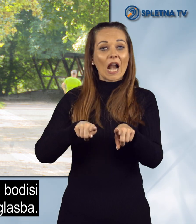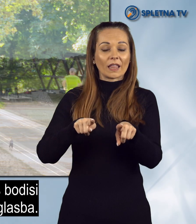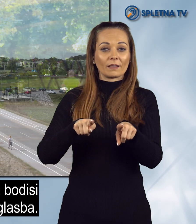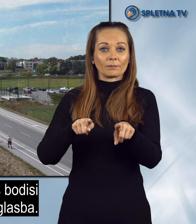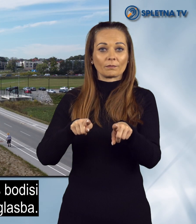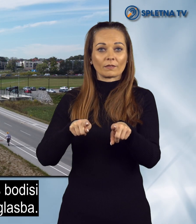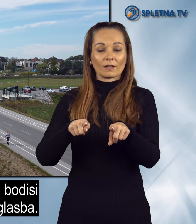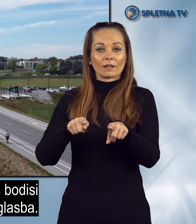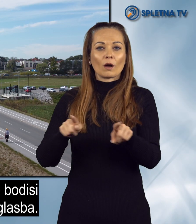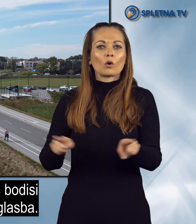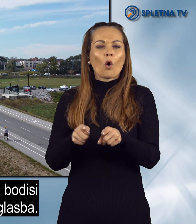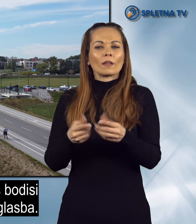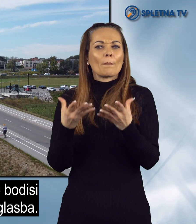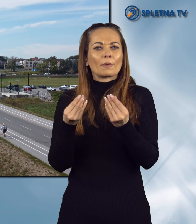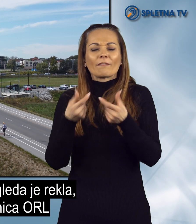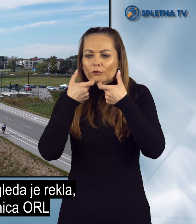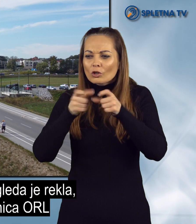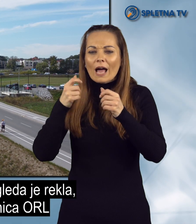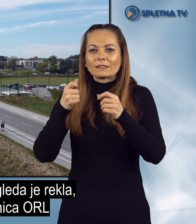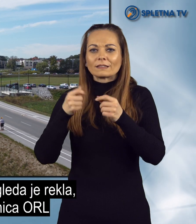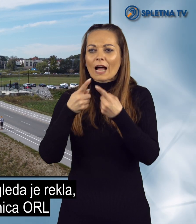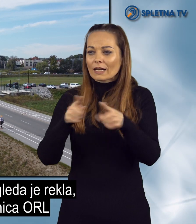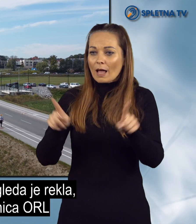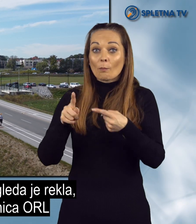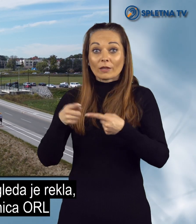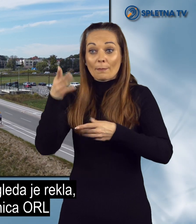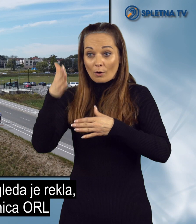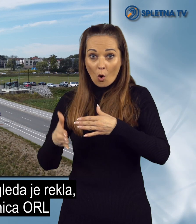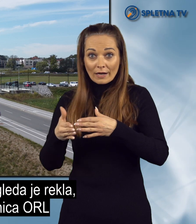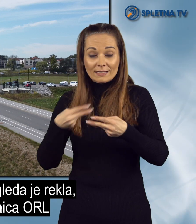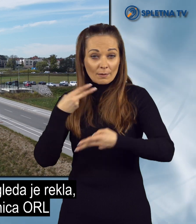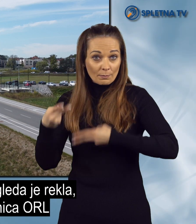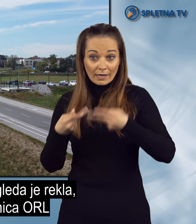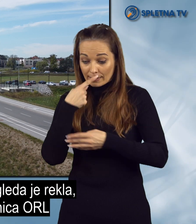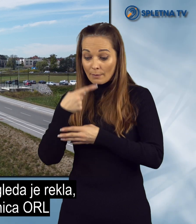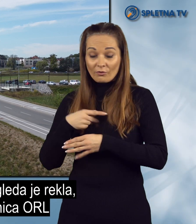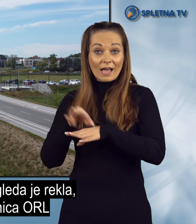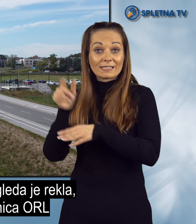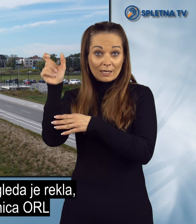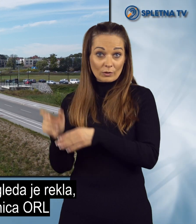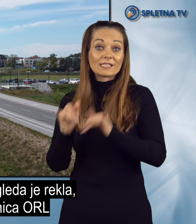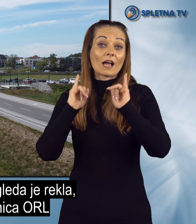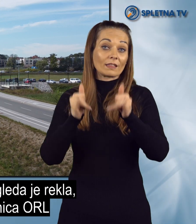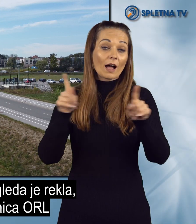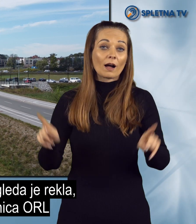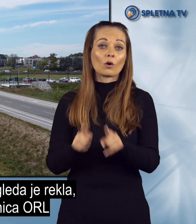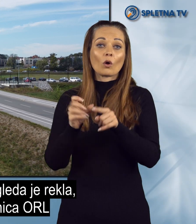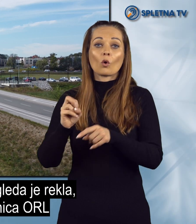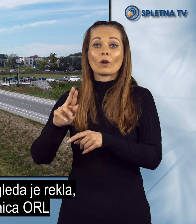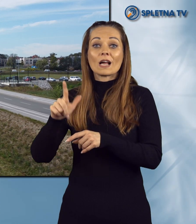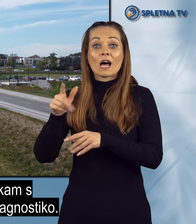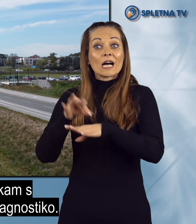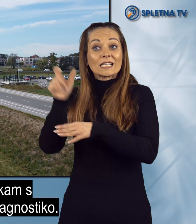pa preglasna glasba. Ob zaključku pregleda je rekla, da pač tukaj v bistvu kot